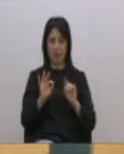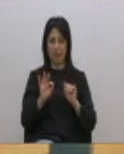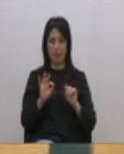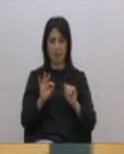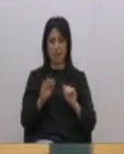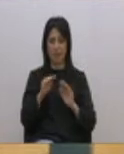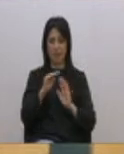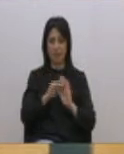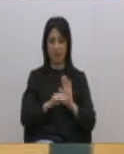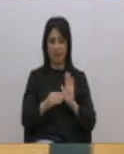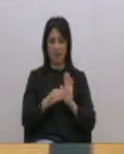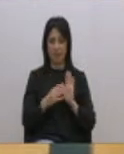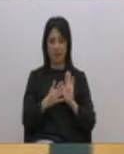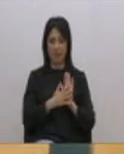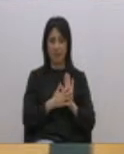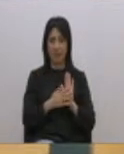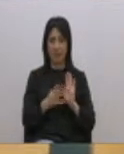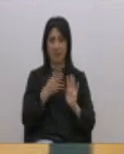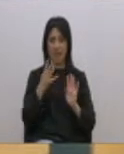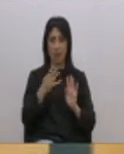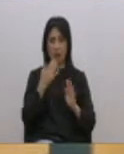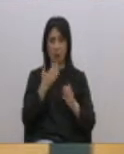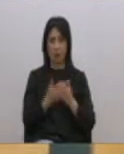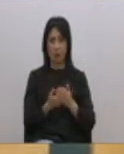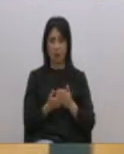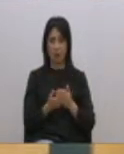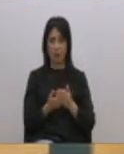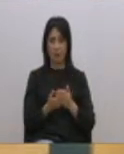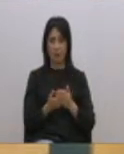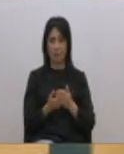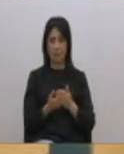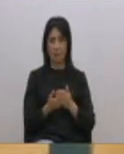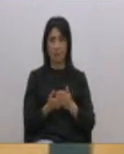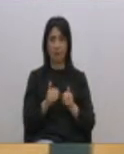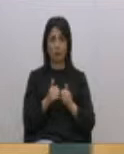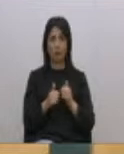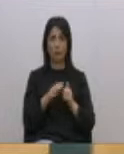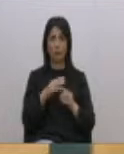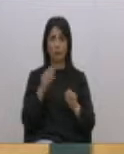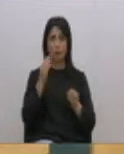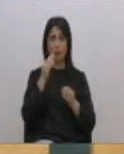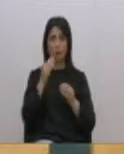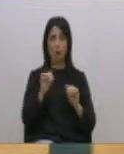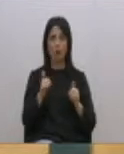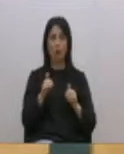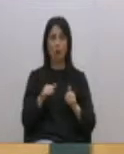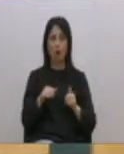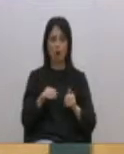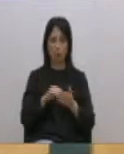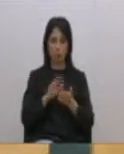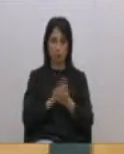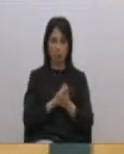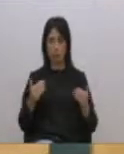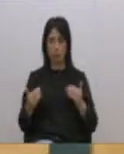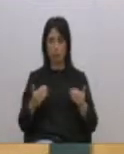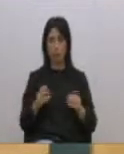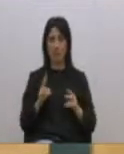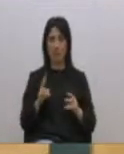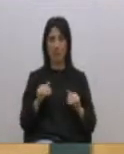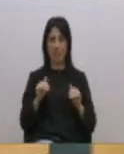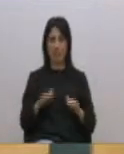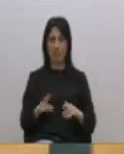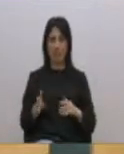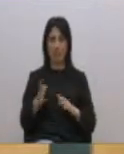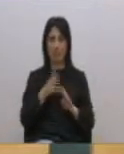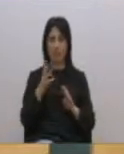განცხადებელთა სიაში ჩაწერის რიგითობის მიხედვით. Ყოველთვის იყო მსჯელობა რა როგორ უნდა მოხდეს ეს რიგითობა და ასეც მერე